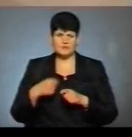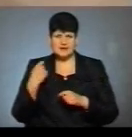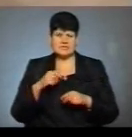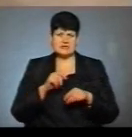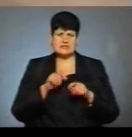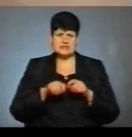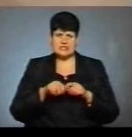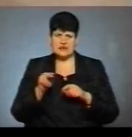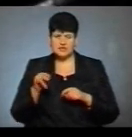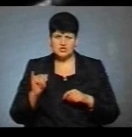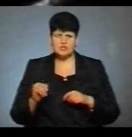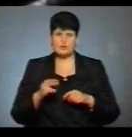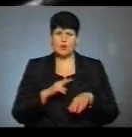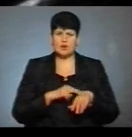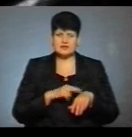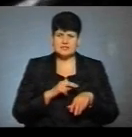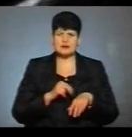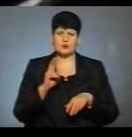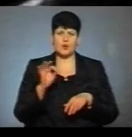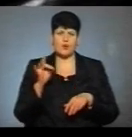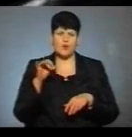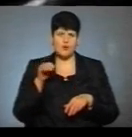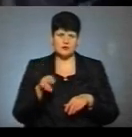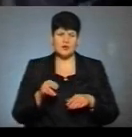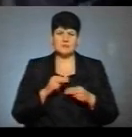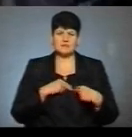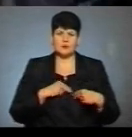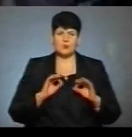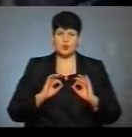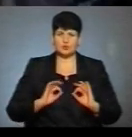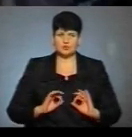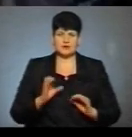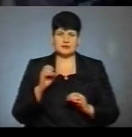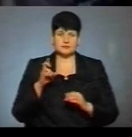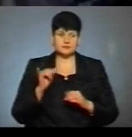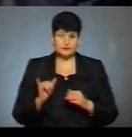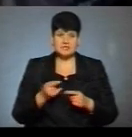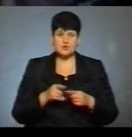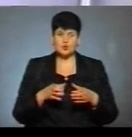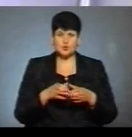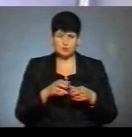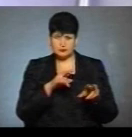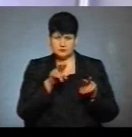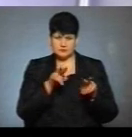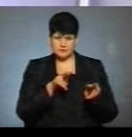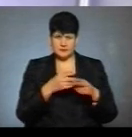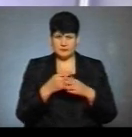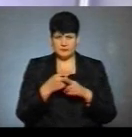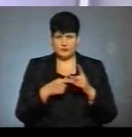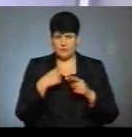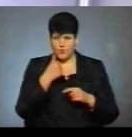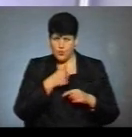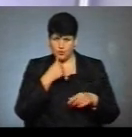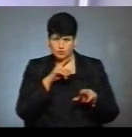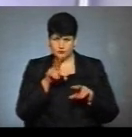патрульні поліцейські, спецпідрозділ КОРД, працівники прокуратури та Служби безпеки України. За цією групою поліцейські стежили понад півроку,